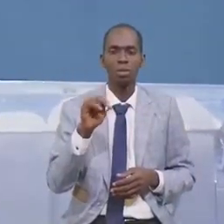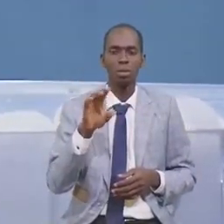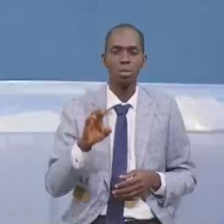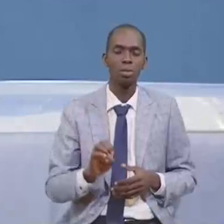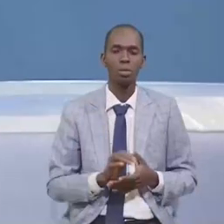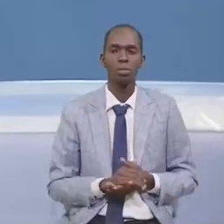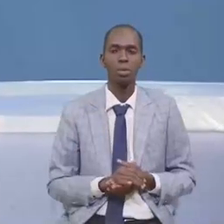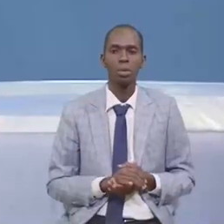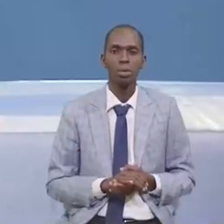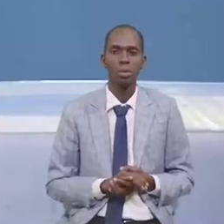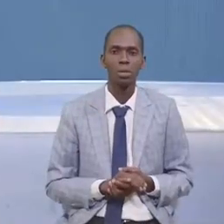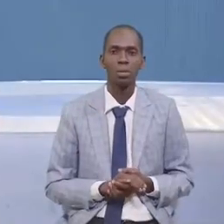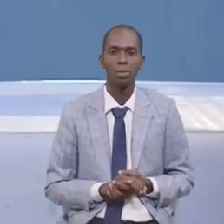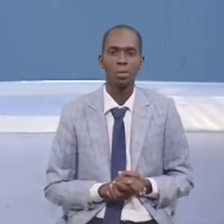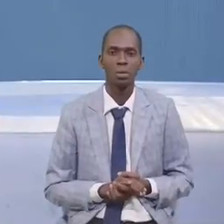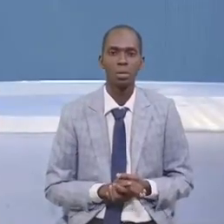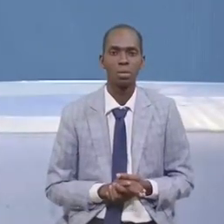conscience qui le fait pour nous.